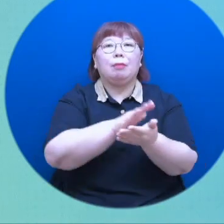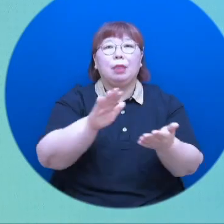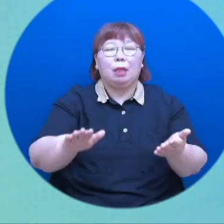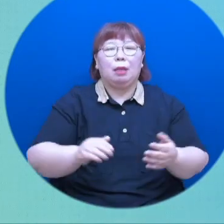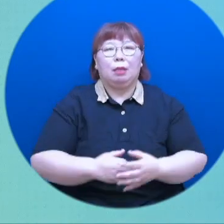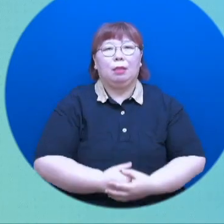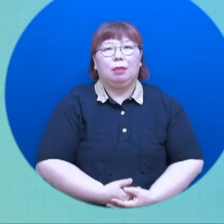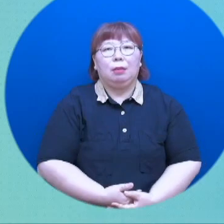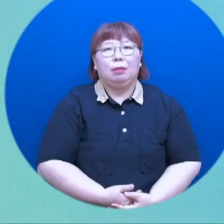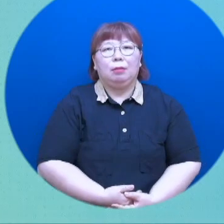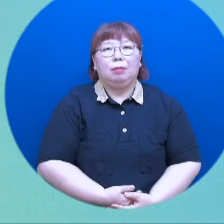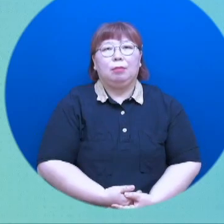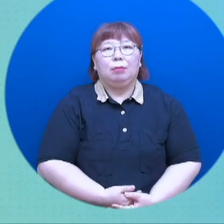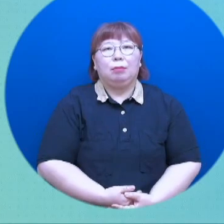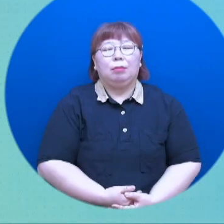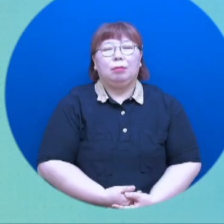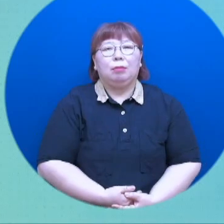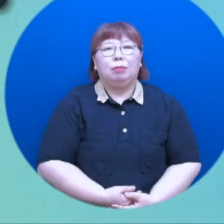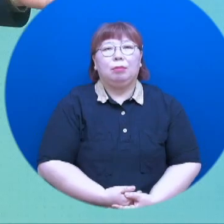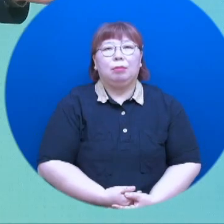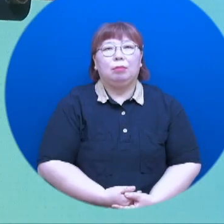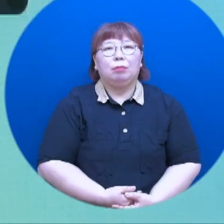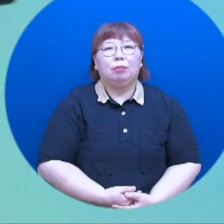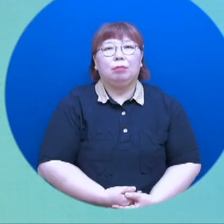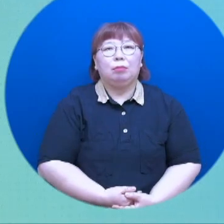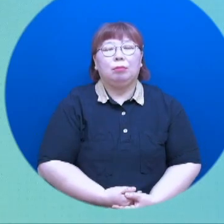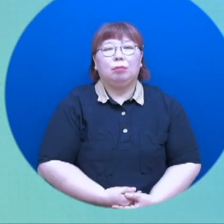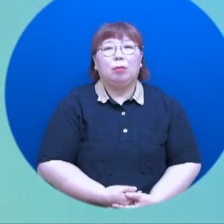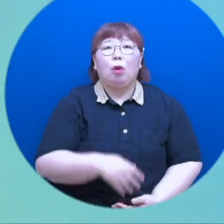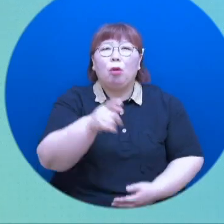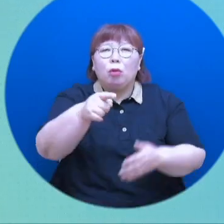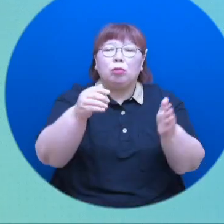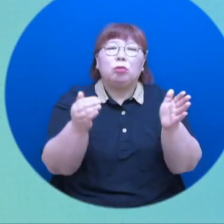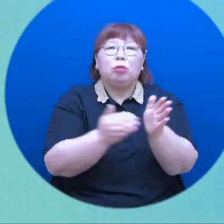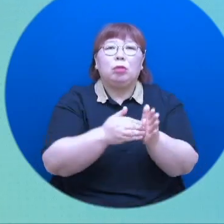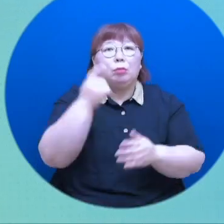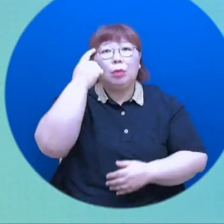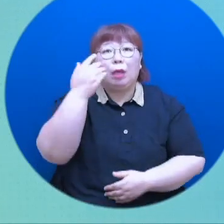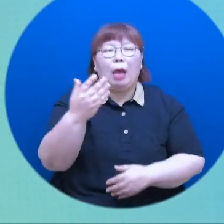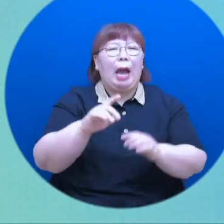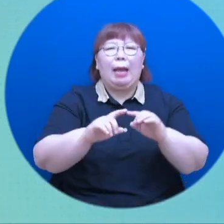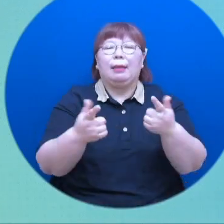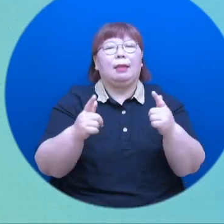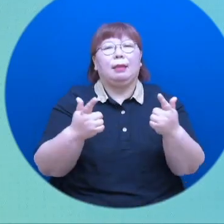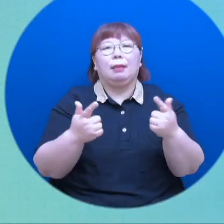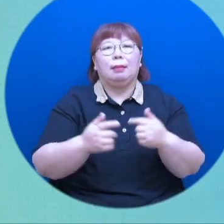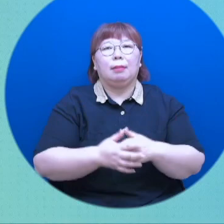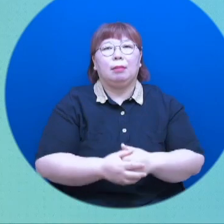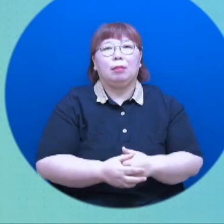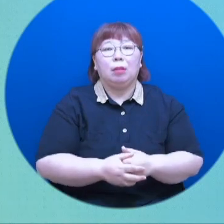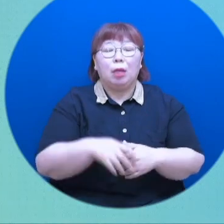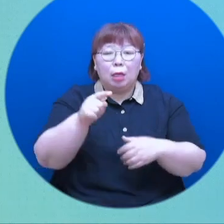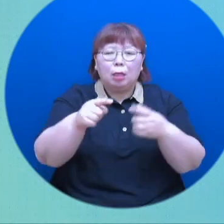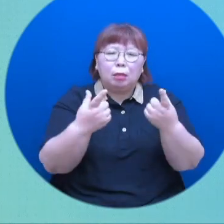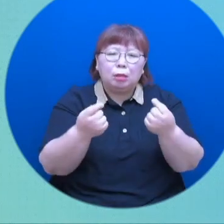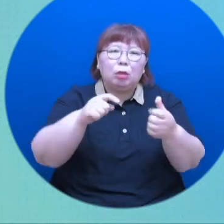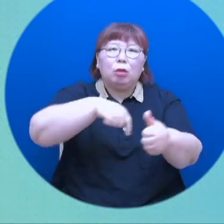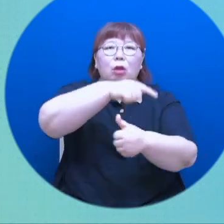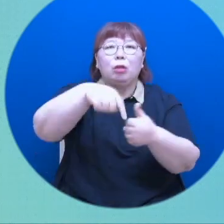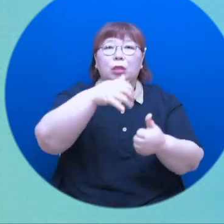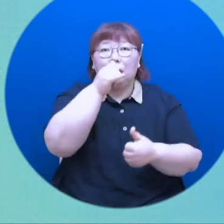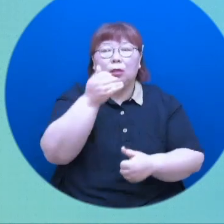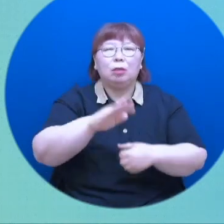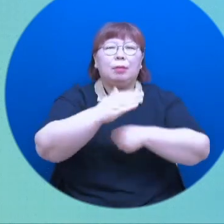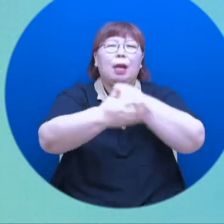상황이었다라고 말씀을 해요. 그러면 그것으로 끝인가? 아니죠. 그런 현실에 있었지만은